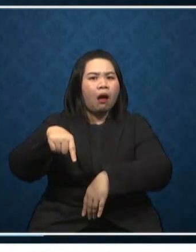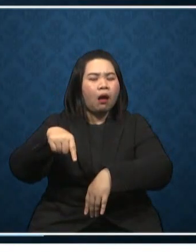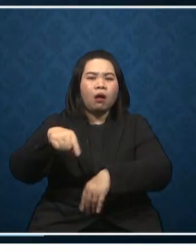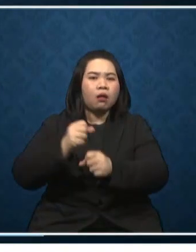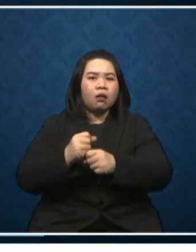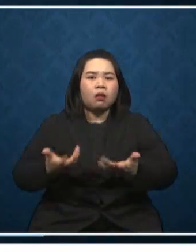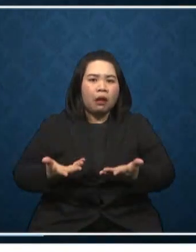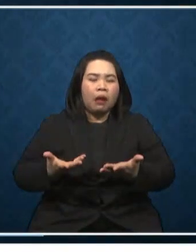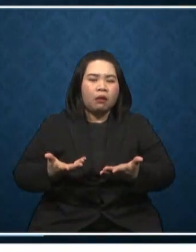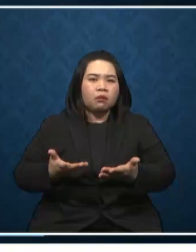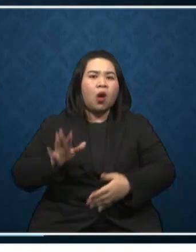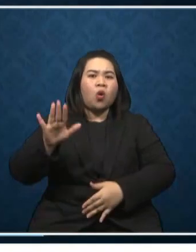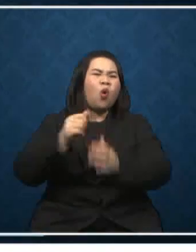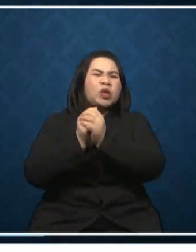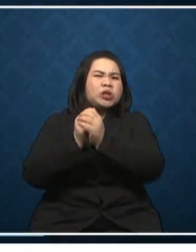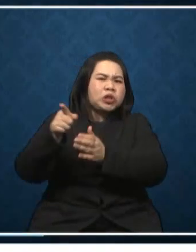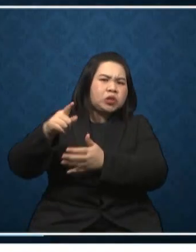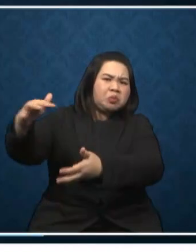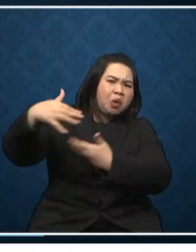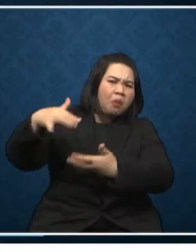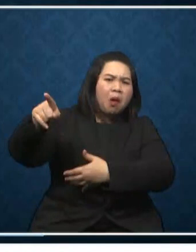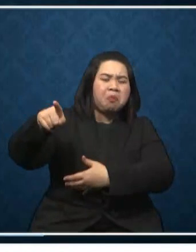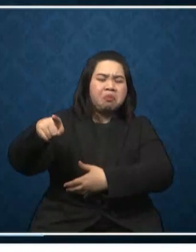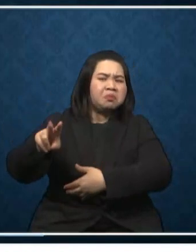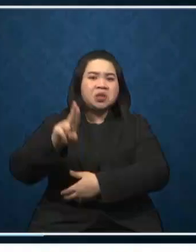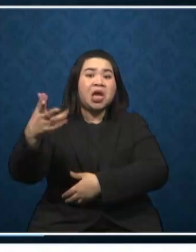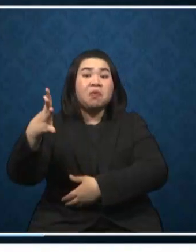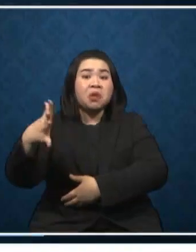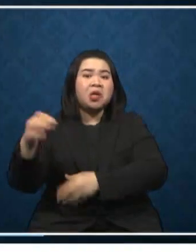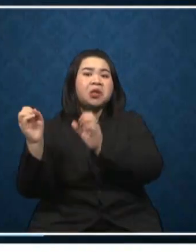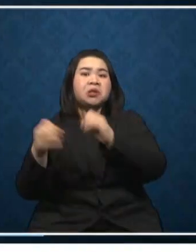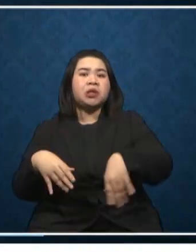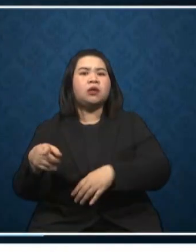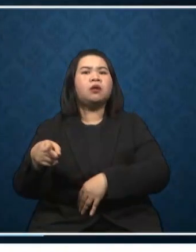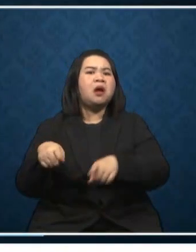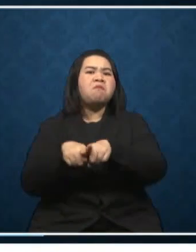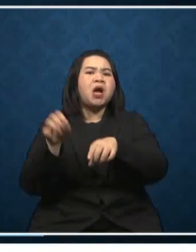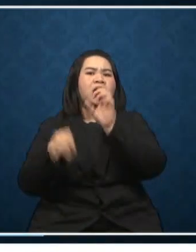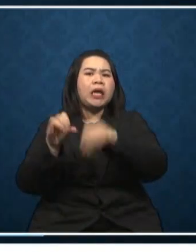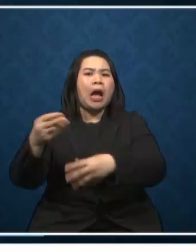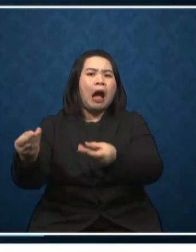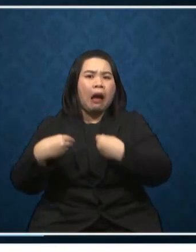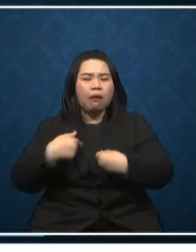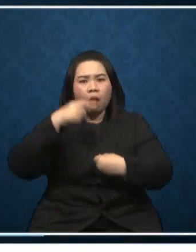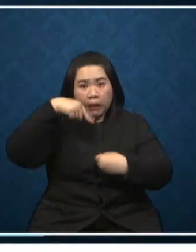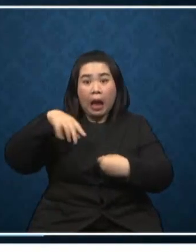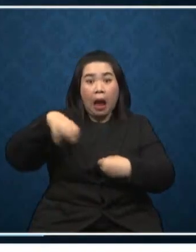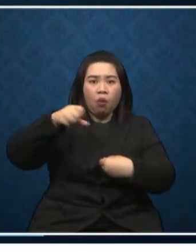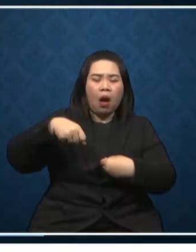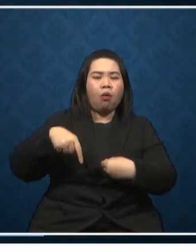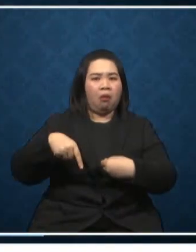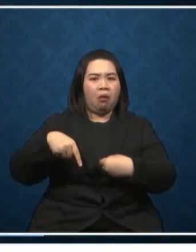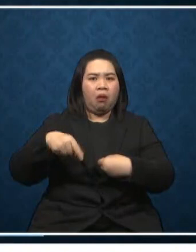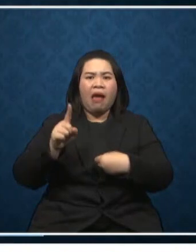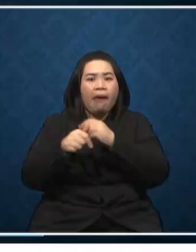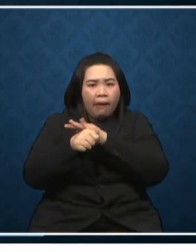พวกนี้เปกของเสียถึเราไม่ต้การ ประเทศ ตเทศ เคาไม่ต้องการแล้วเหมอนกส่งออกขยาพรติกมาใหเรา ก็รบเข้มาอัี้ก็รับ